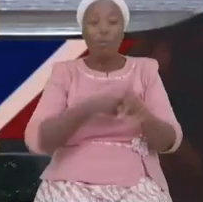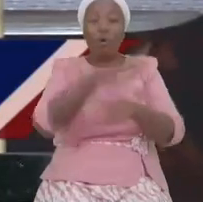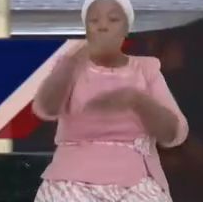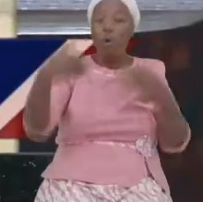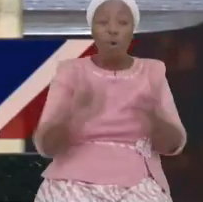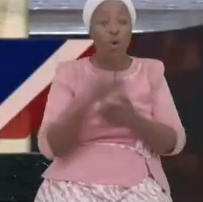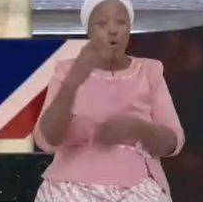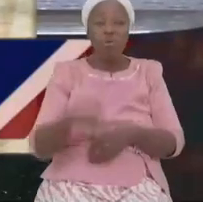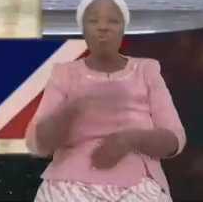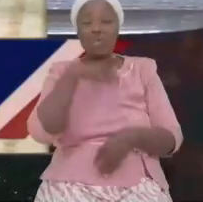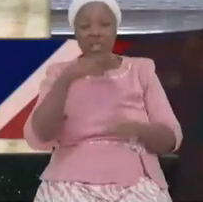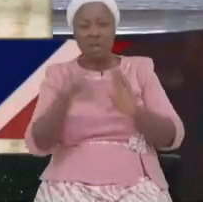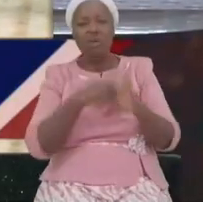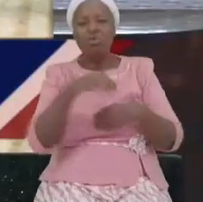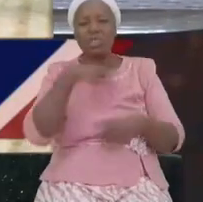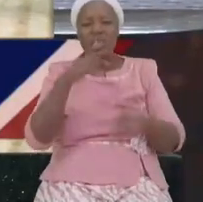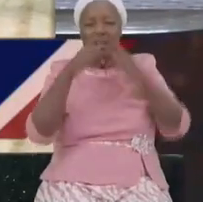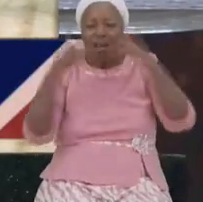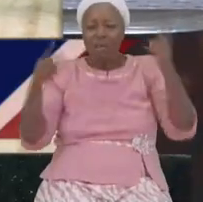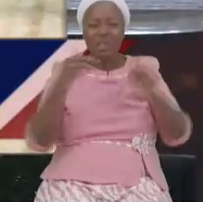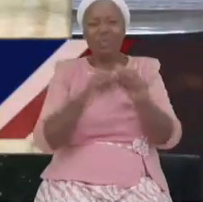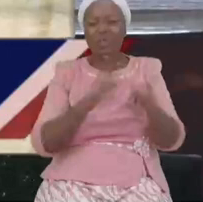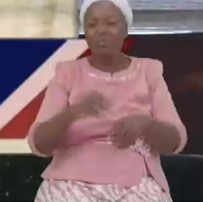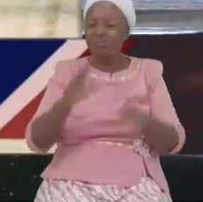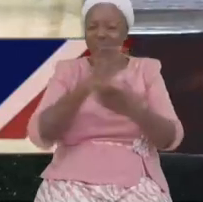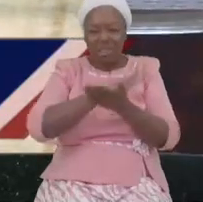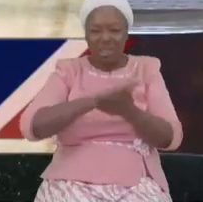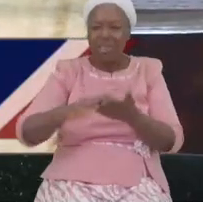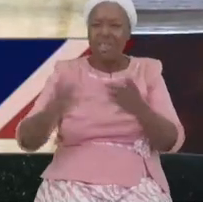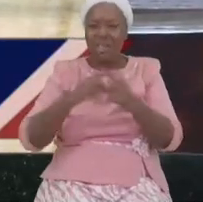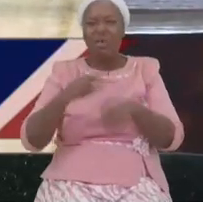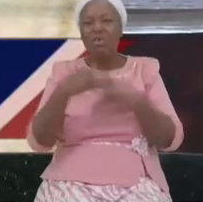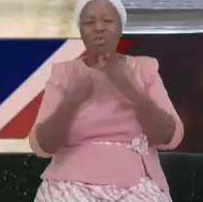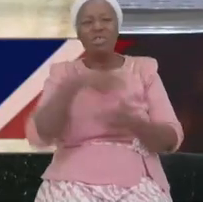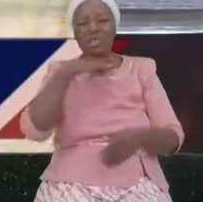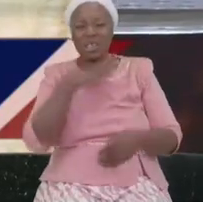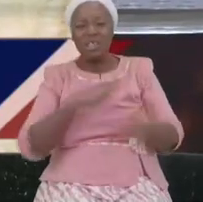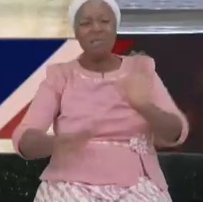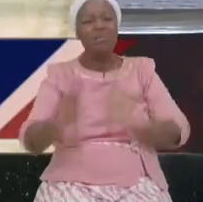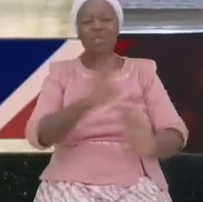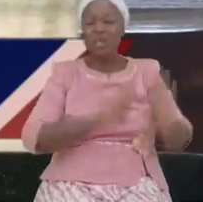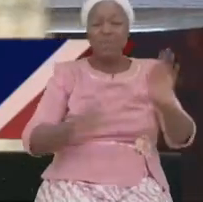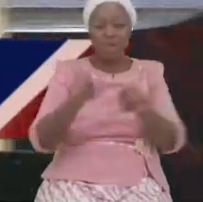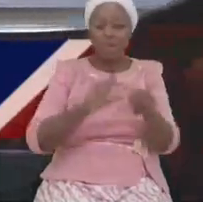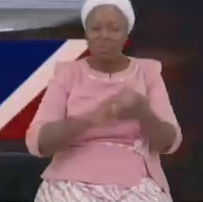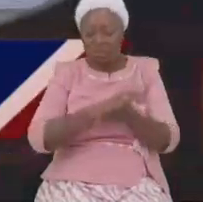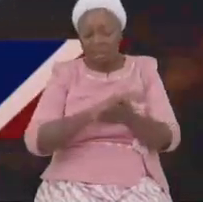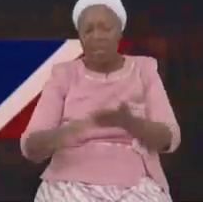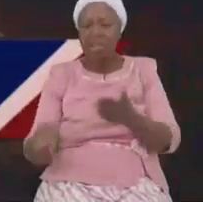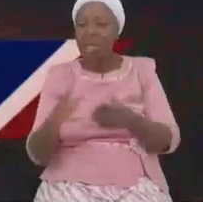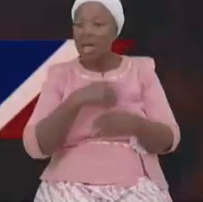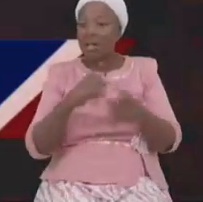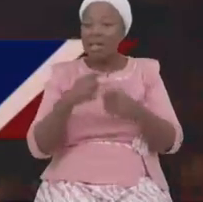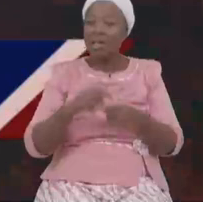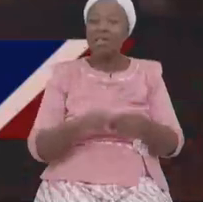langage sale. Je vous purifierai de vos comportements sales. Je vais vous purifier de cela. Et